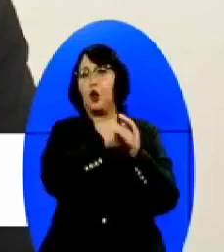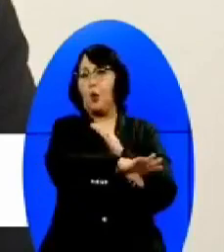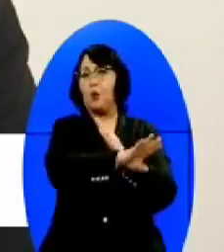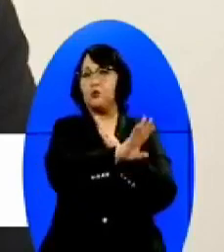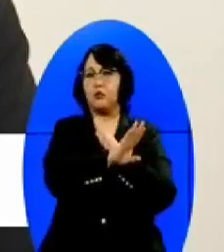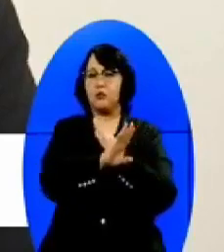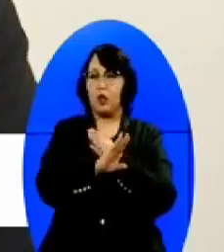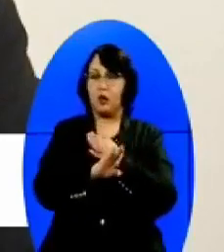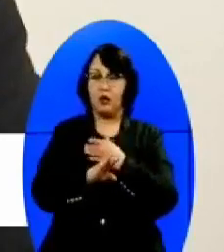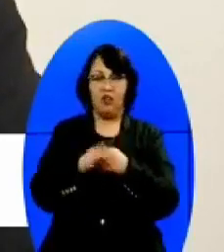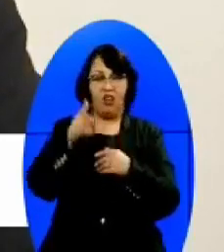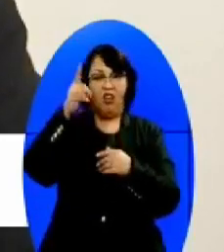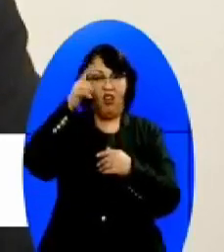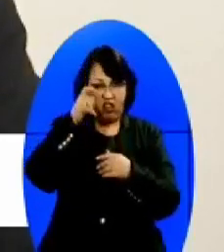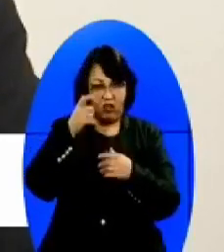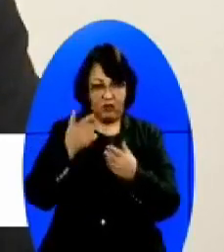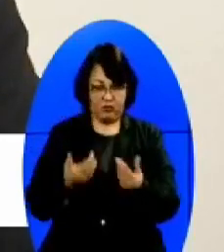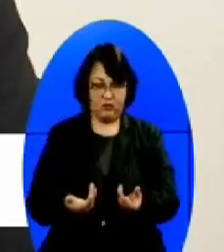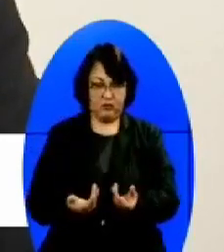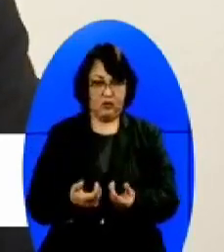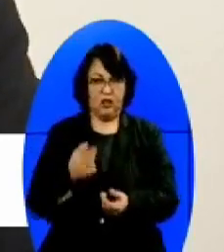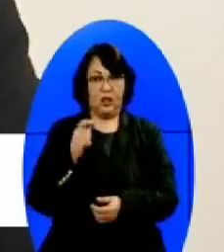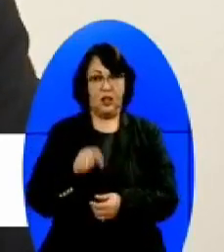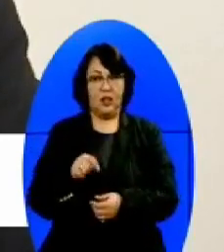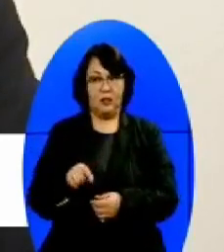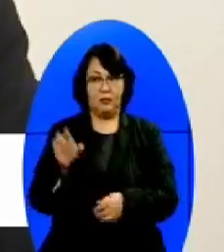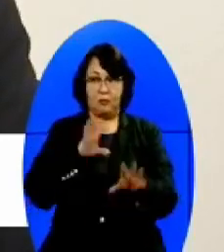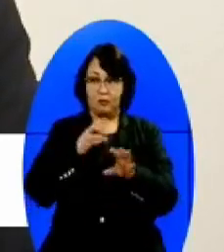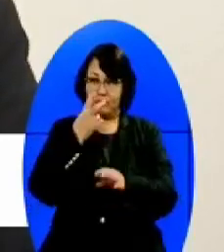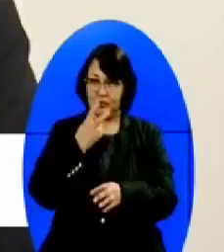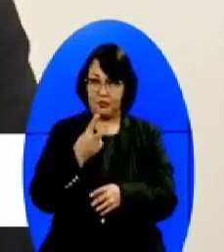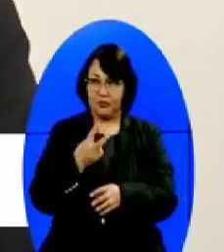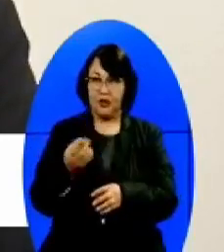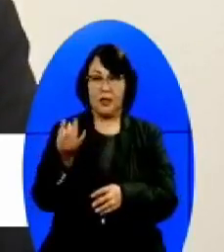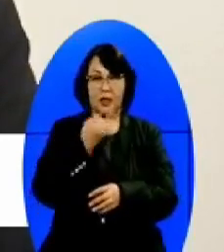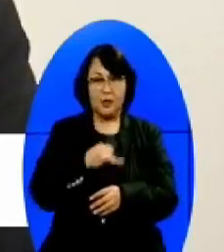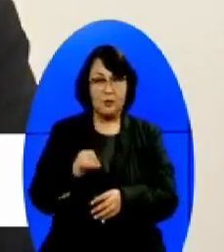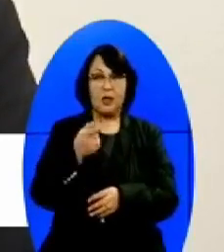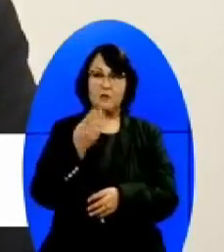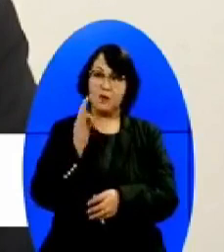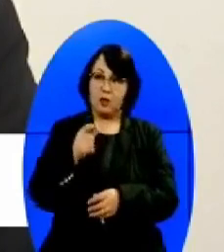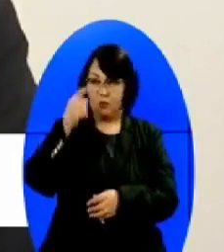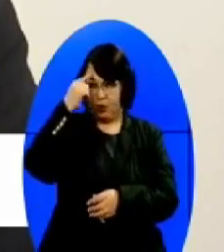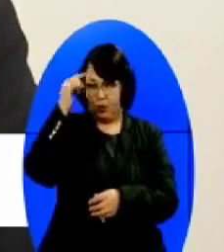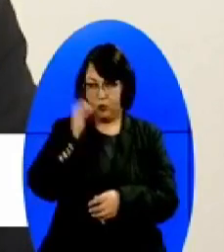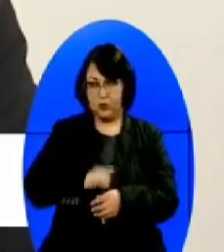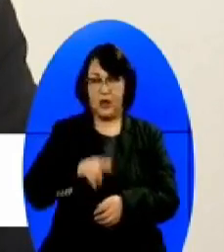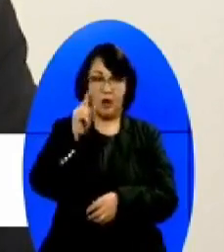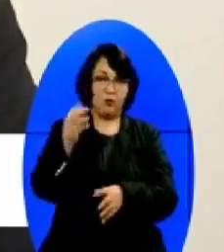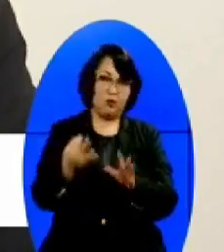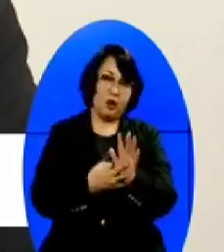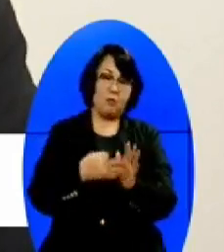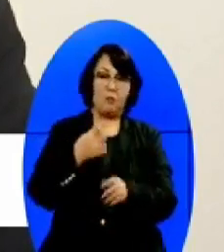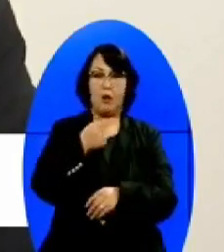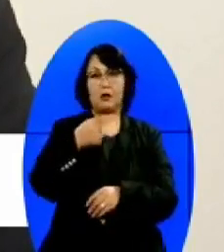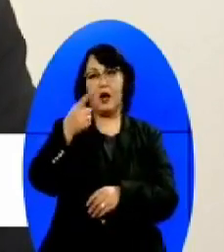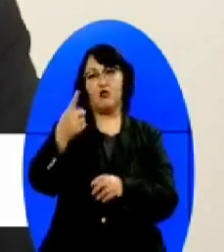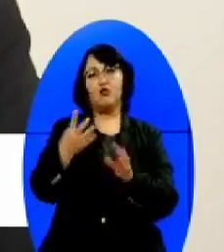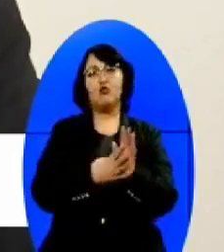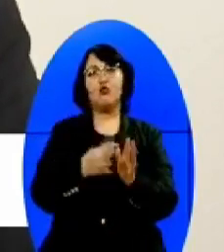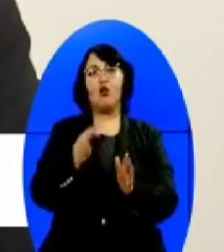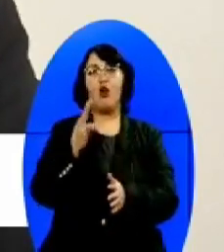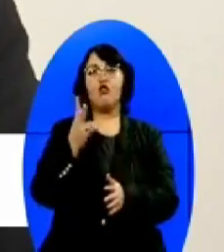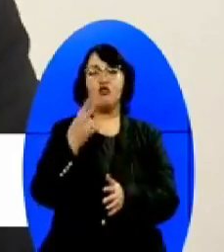байгаа. Тэ мэ? Энэ тохиолдолд одоо шинэ ийм төрлийн гэмтрүүд бол Монгол улсад 18-аас 19 онд бол нэлээдгүй